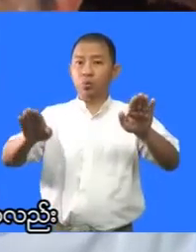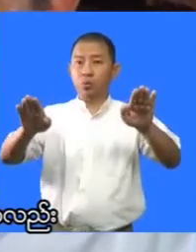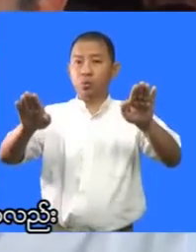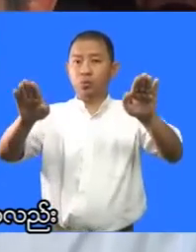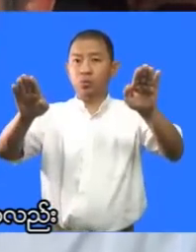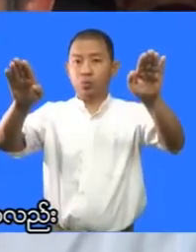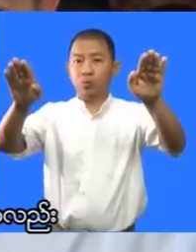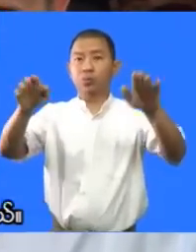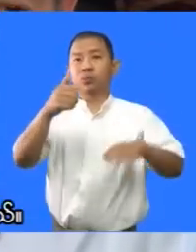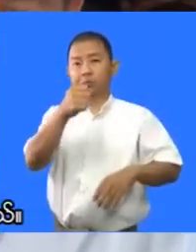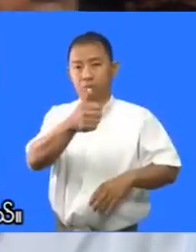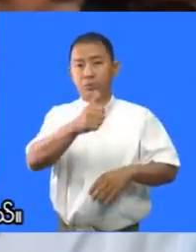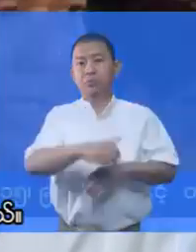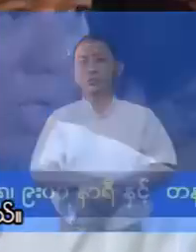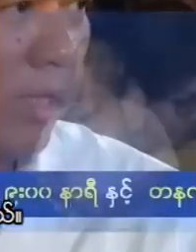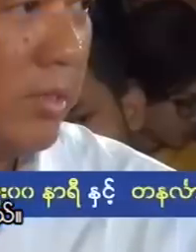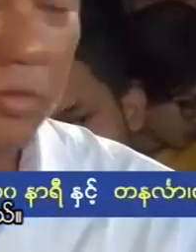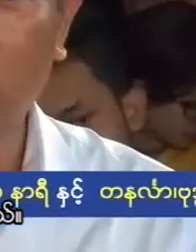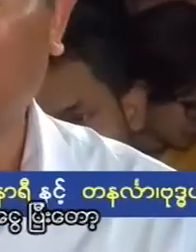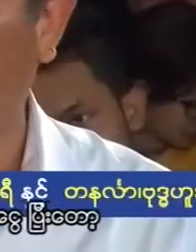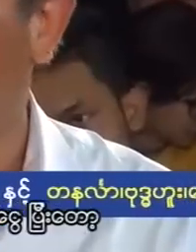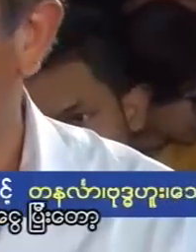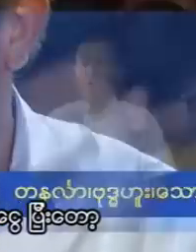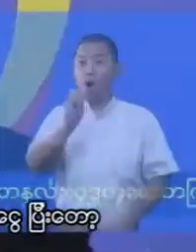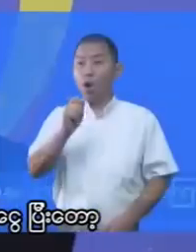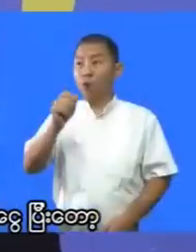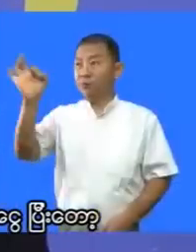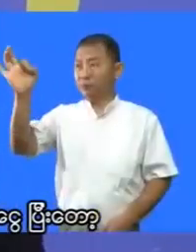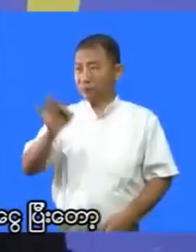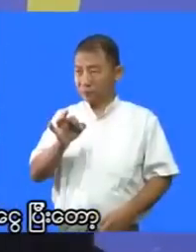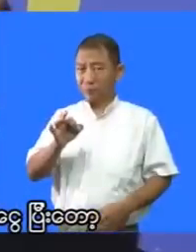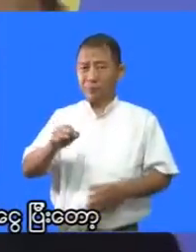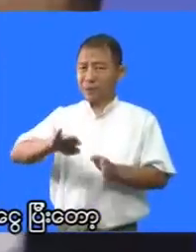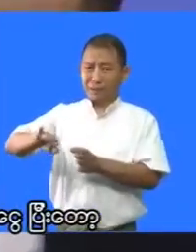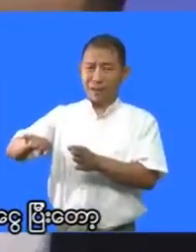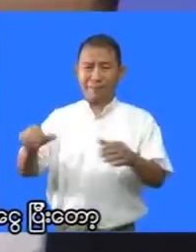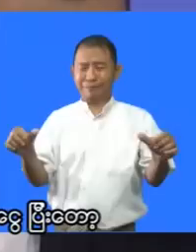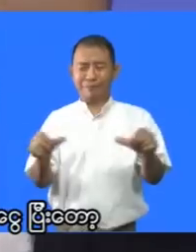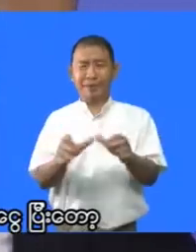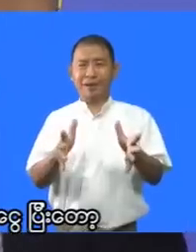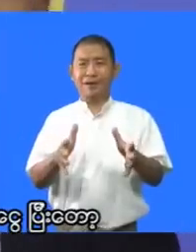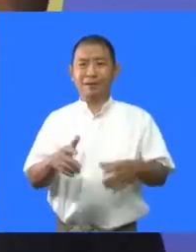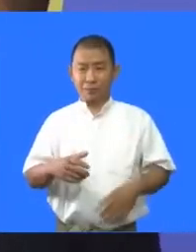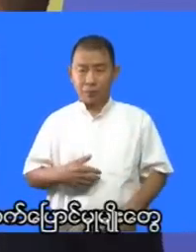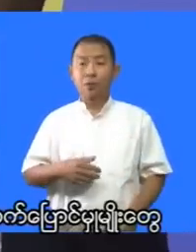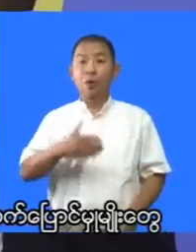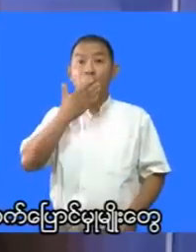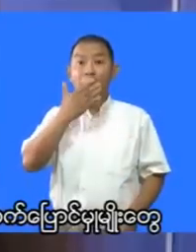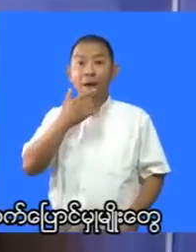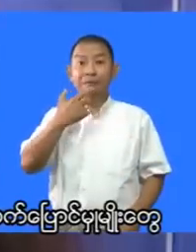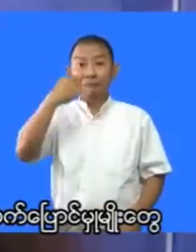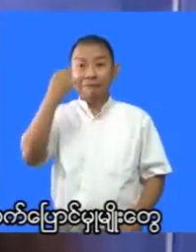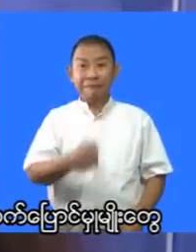ဖို့အတွက်တော့ကျွန်တော်တို့ဘက်ကလည်းကျွန်တော်တို့ကြားတဲ့ down one နဲ့ကျွန်တော်တို့ကြိုးစားနေပါတယ် ဒိုက်ရိုက်တော့ပတ်သက်ဦးထင်တယ်နော်ဆိုတော့ဝင်ငွေကဝင်ငွေ ဟုတ်ပါ ပြီးတော့အဲ့လို